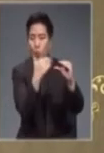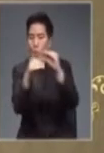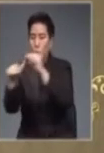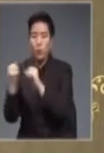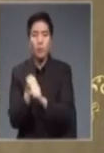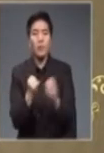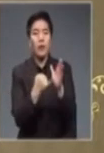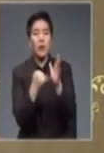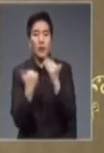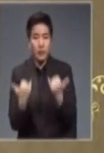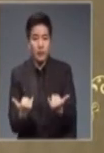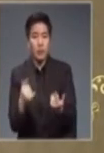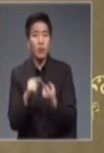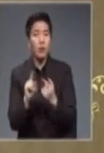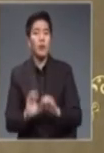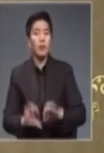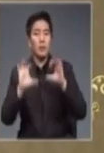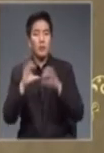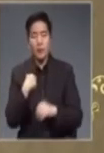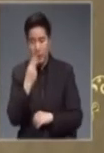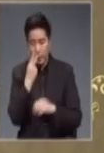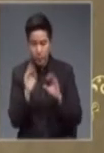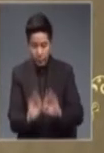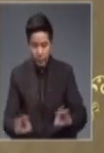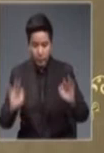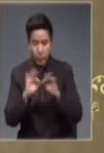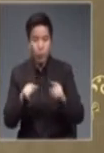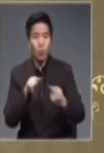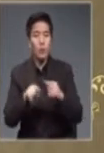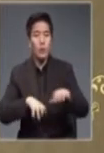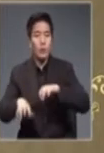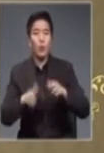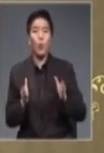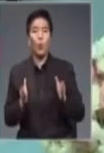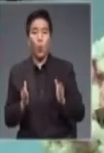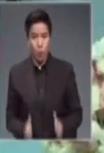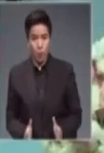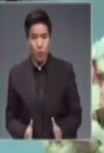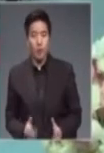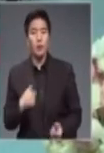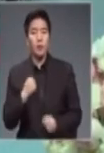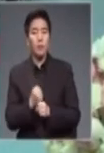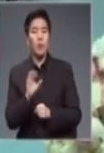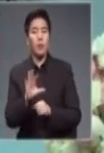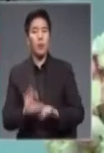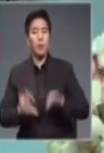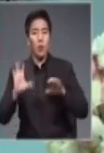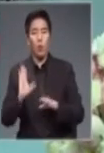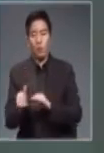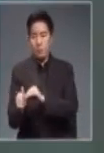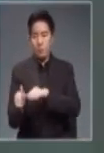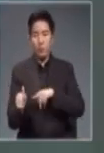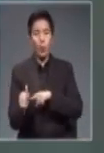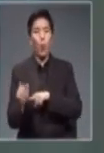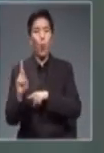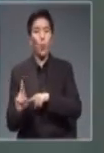บการทำวันแมพให้ใช้มาตราส่วนเดียวกันการทำผังเมืองจังหวัดทั้งประเทศที่นอกจากจะช่วยแก้ปัญหาน้ำท่วมอย่างเช่นที่ภาคใ